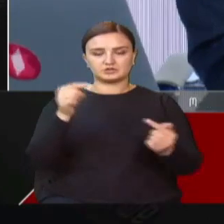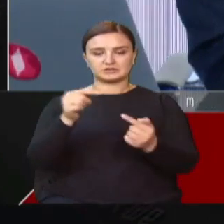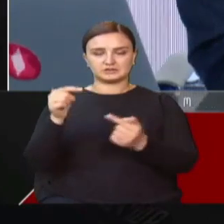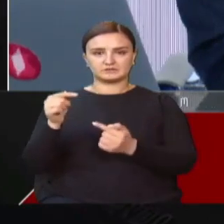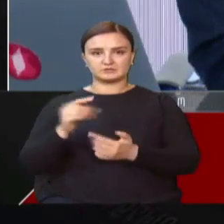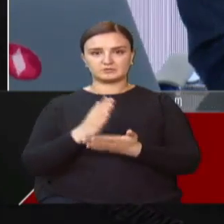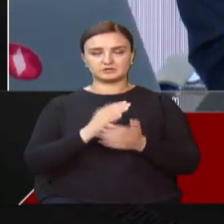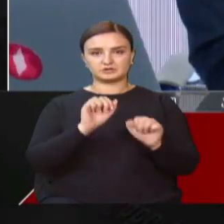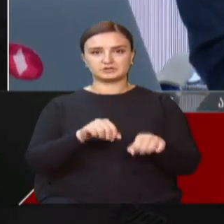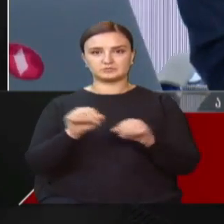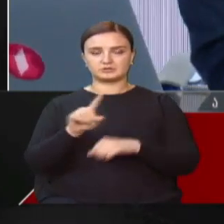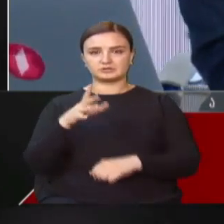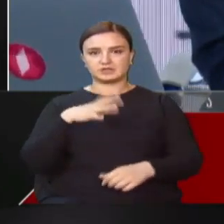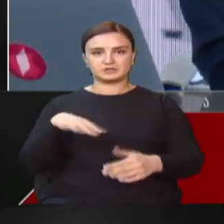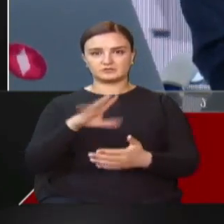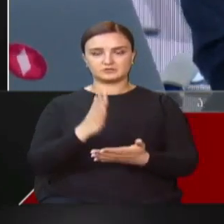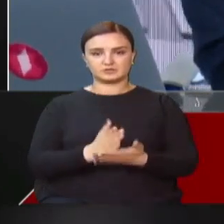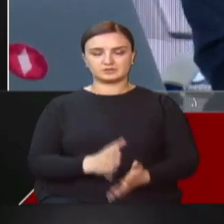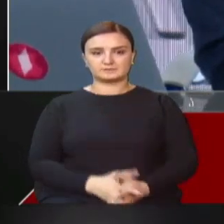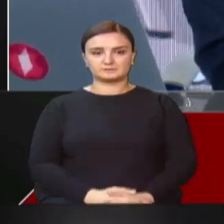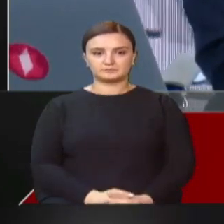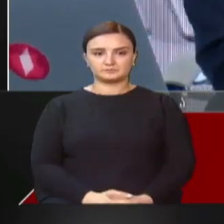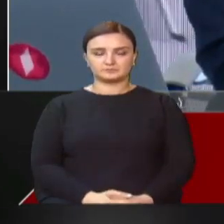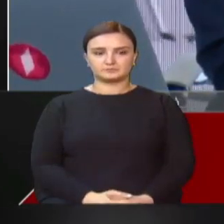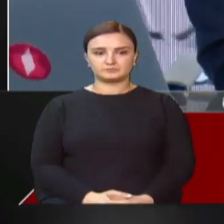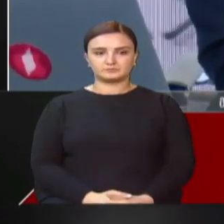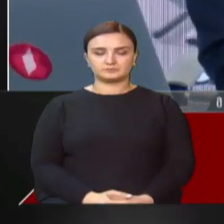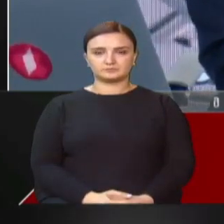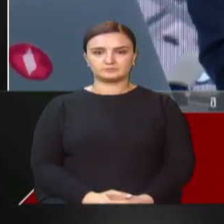იმ შესაძლებლობასთან, რომელიც საქართველოს აქვს.